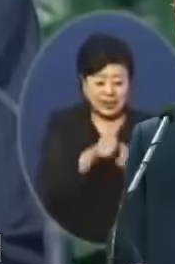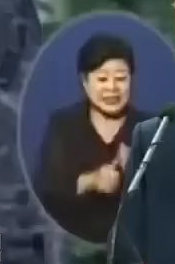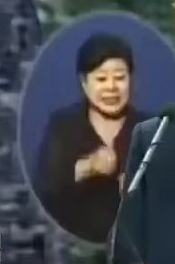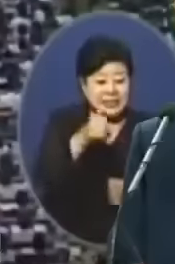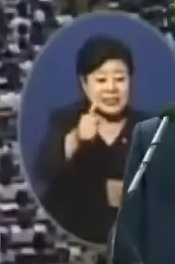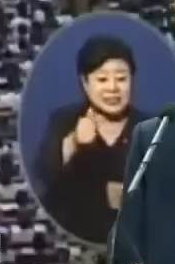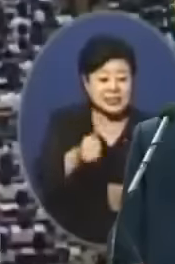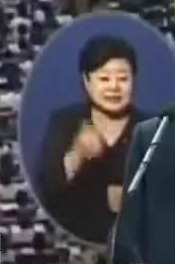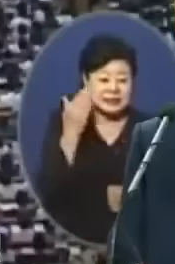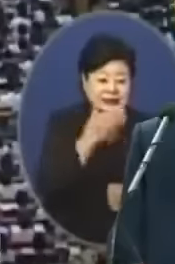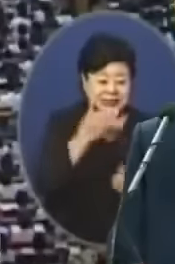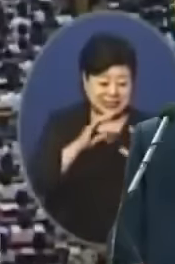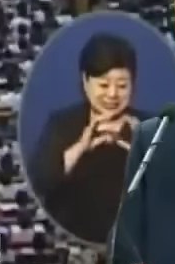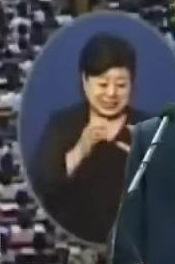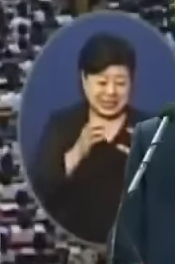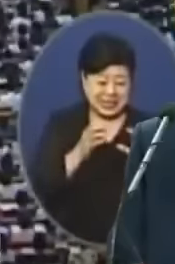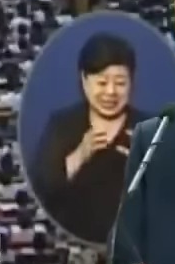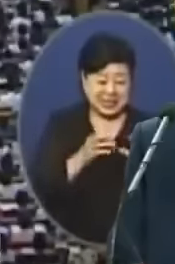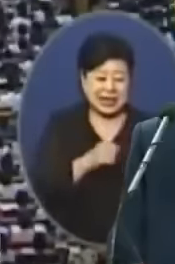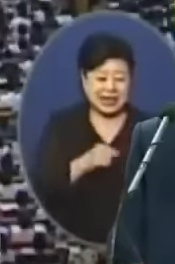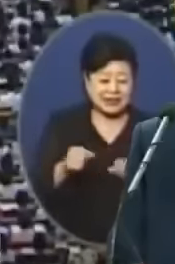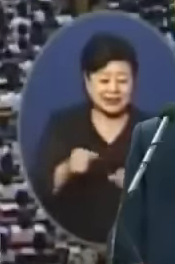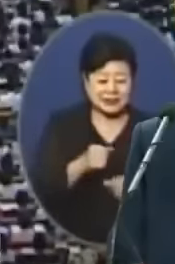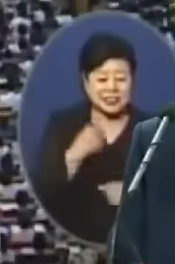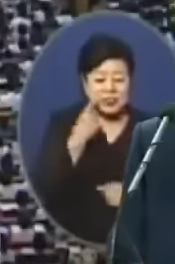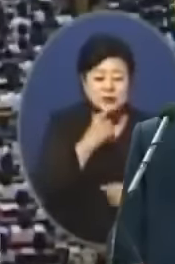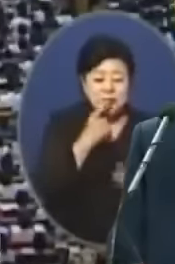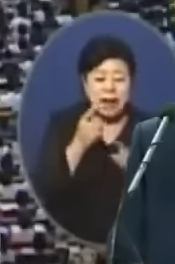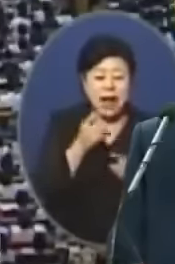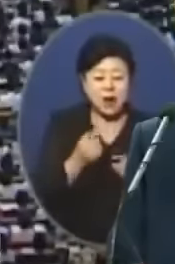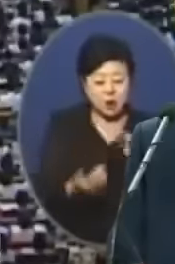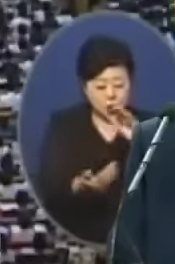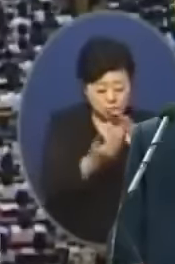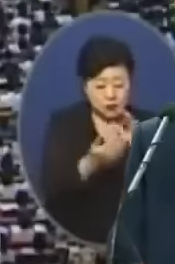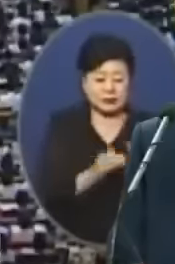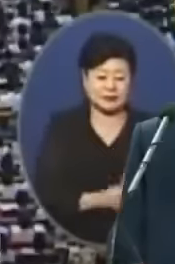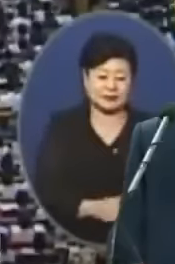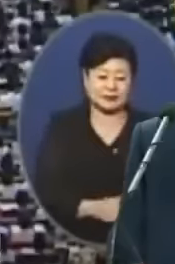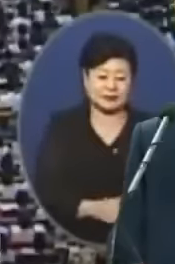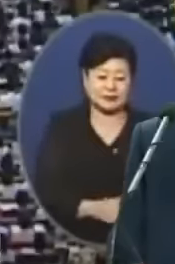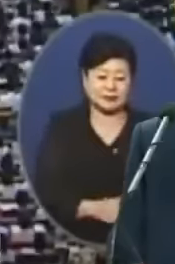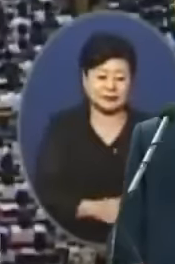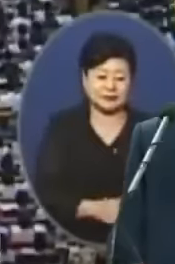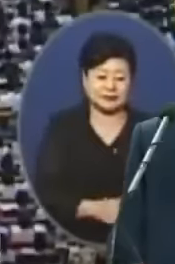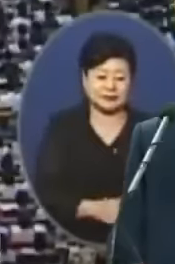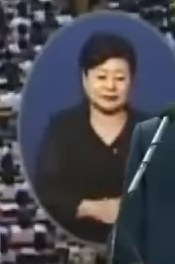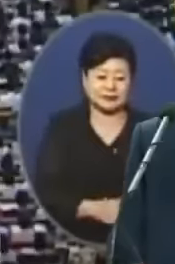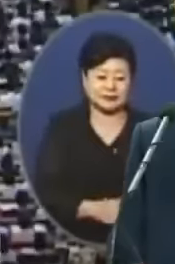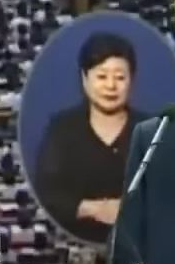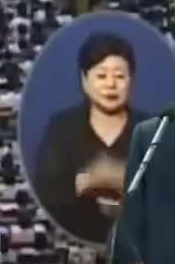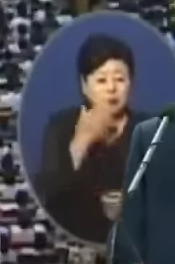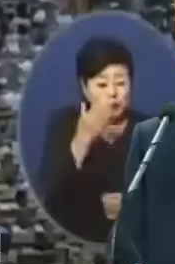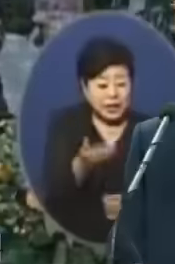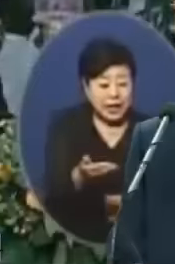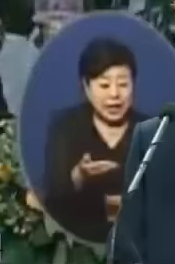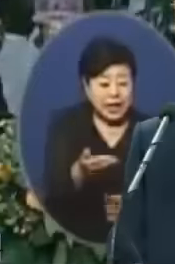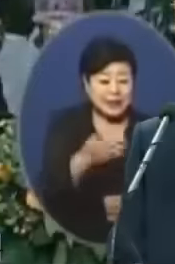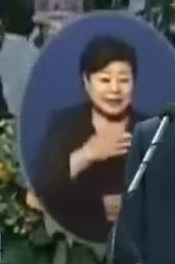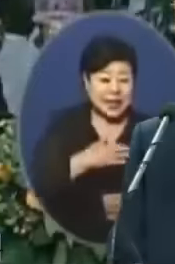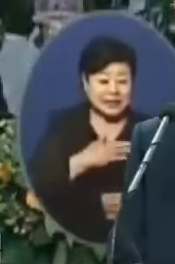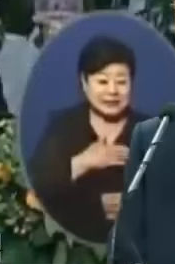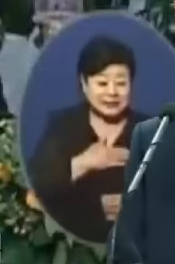하나님의 신령한 나라 역사는 여러분의 입술의 말로서 이루어지는 것입니다. 우리가